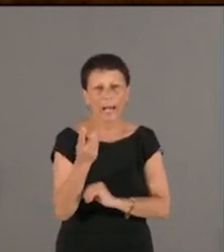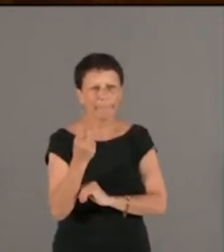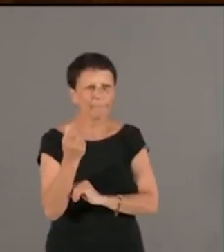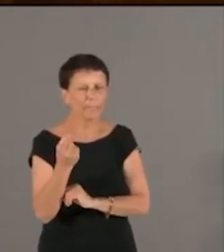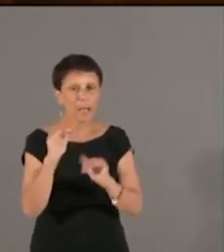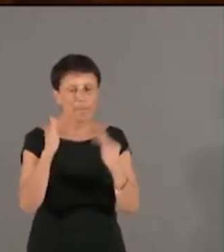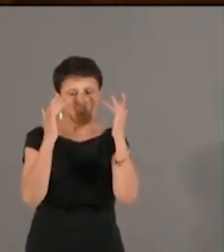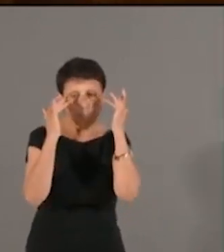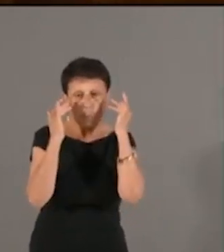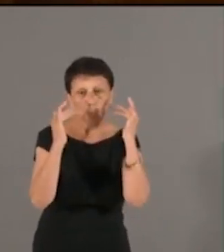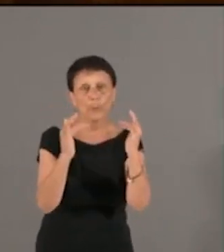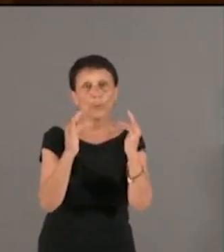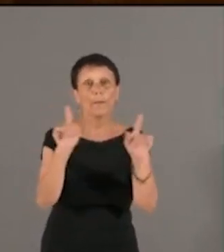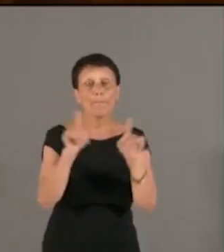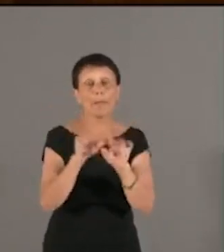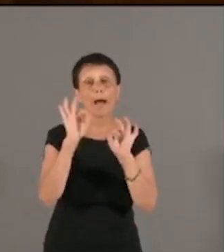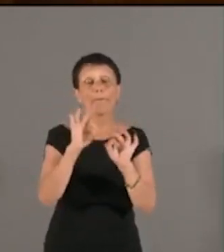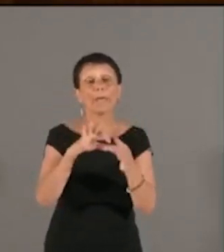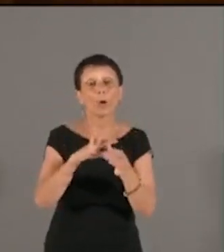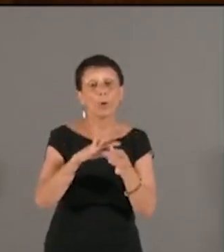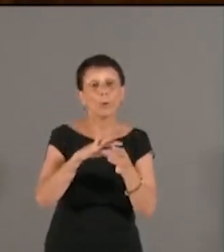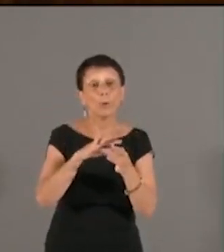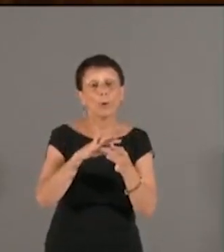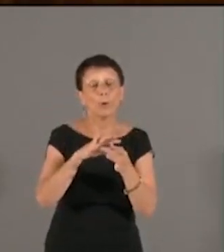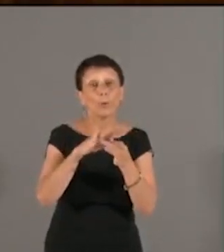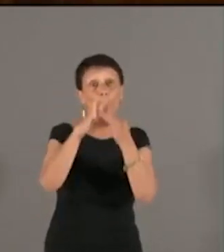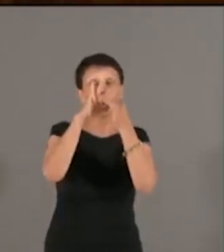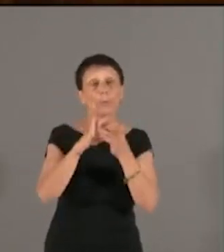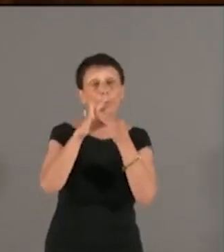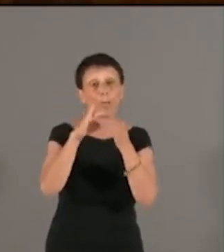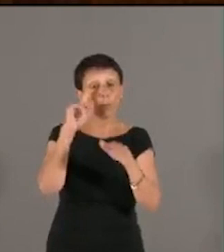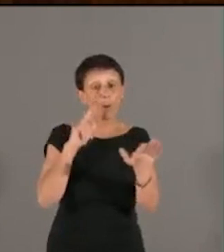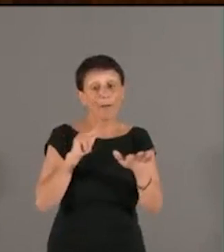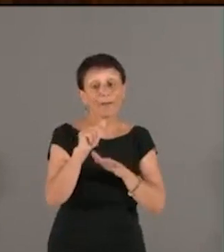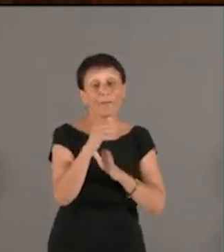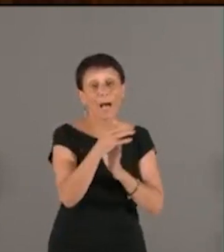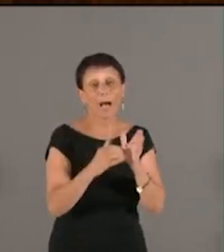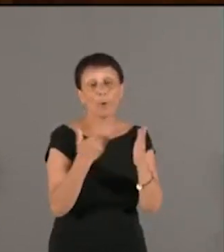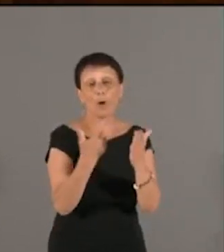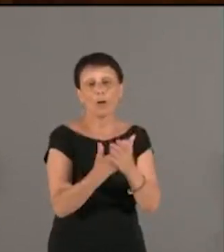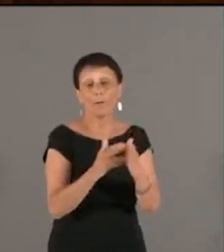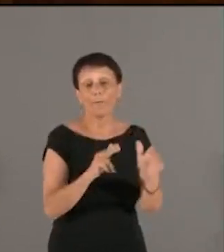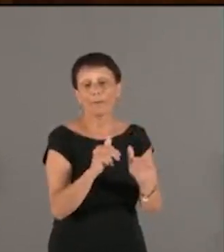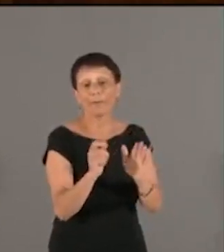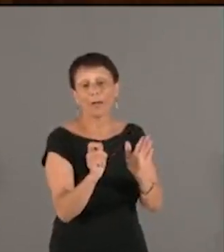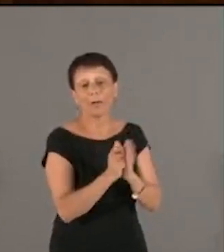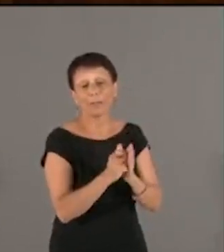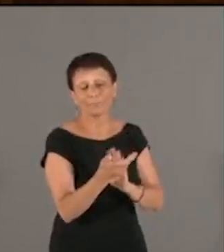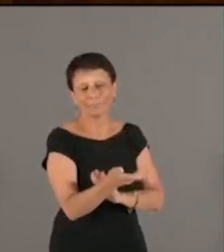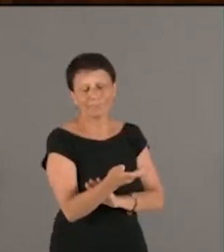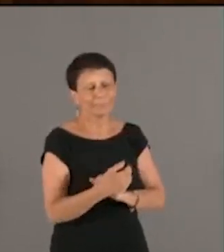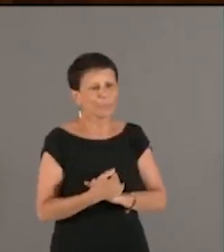même cultuelle puisqu'on votera dans un rapport sur ce sujet-là. Monsieur le maire, vous vous